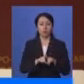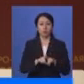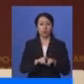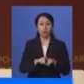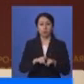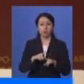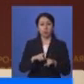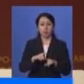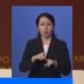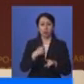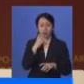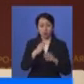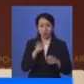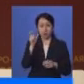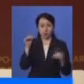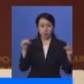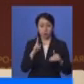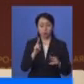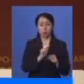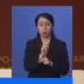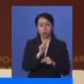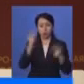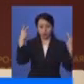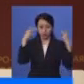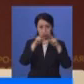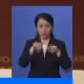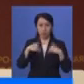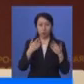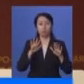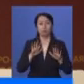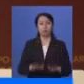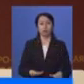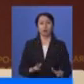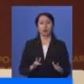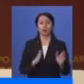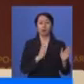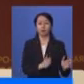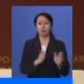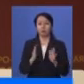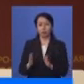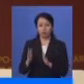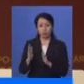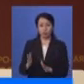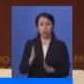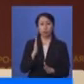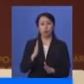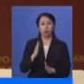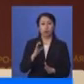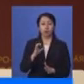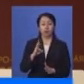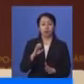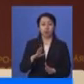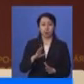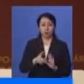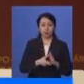и тем кто будет обучаться в университете предоставим места в общежитии будет обеспечено сэр в корпусах общежитиях и